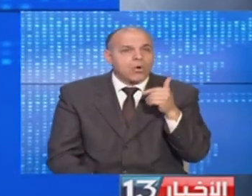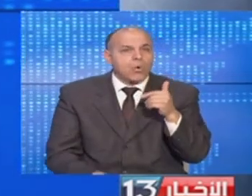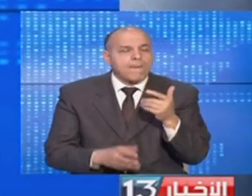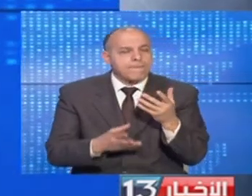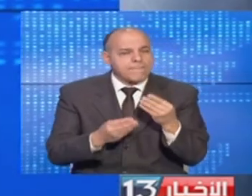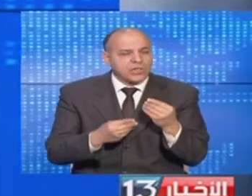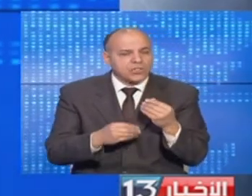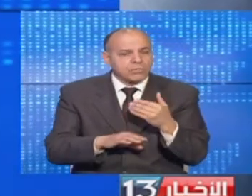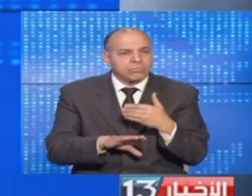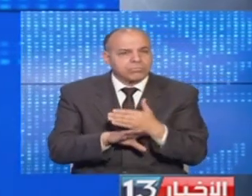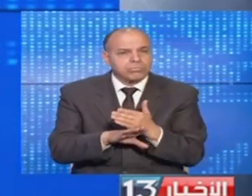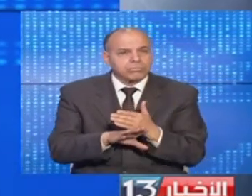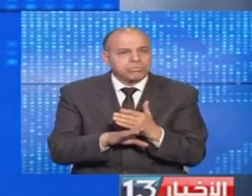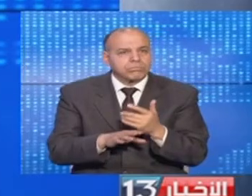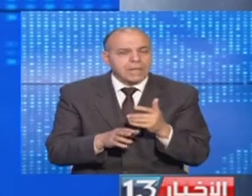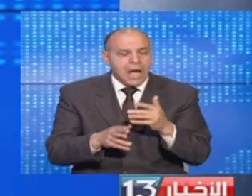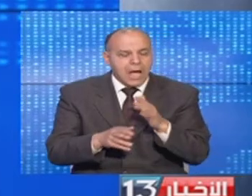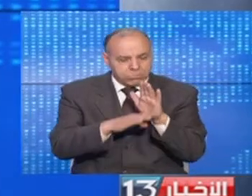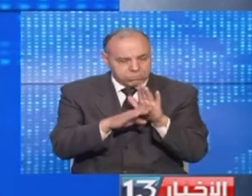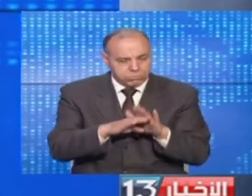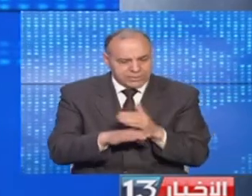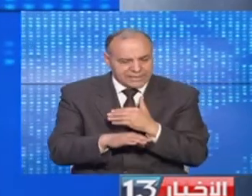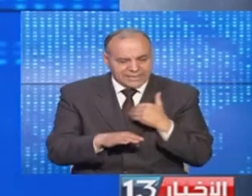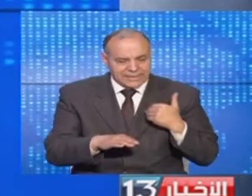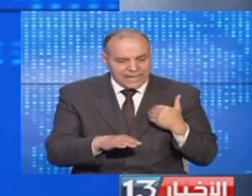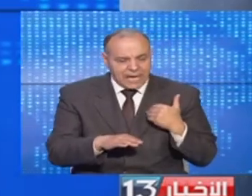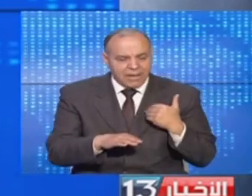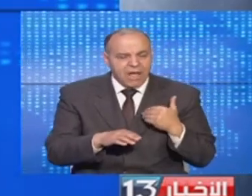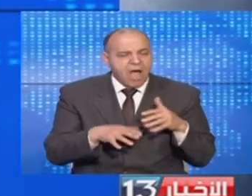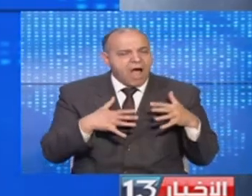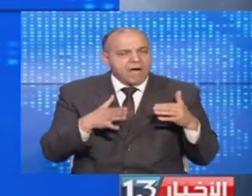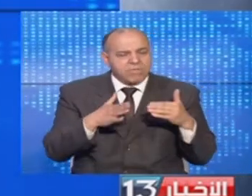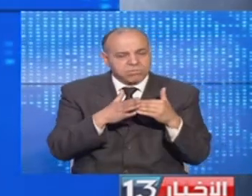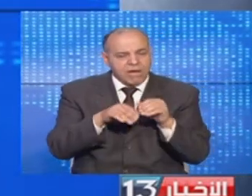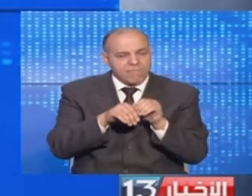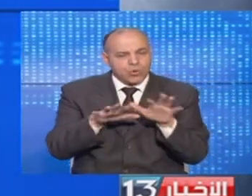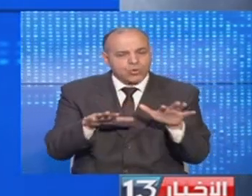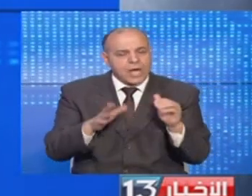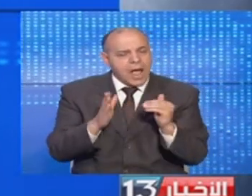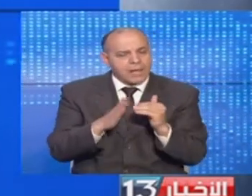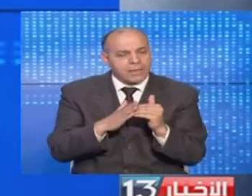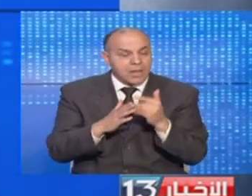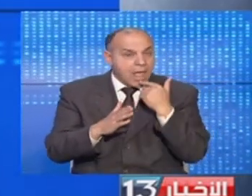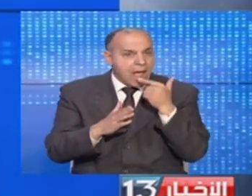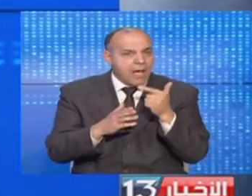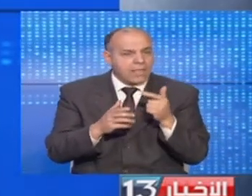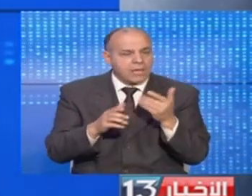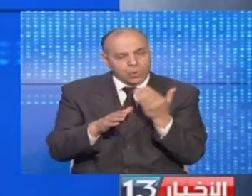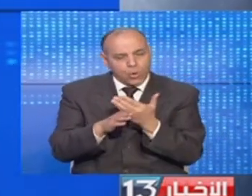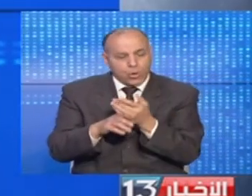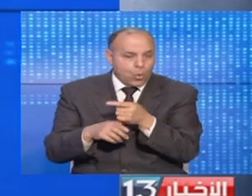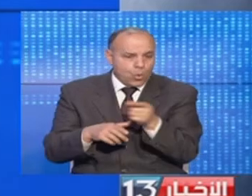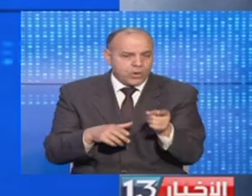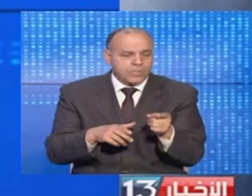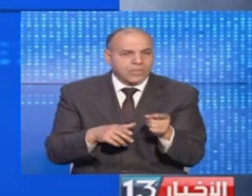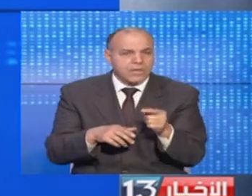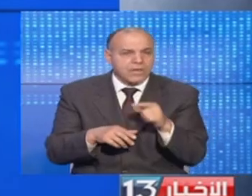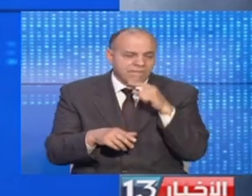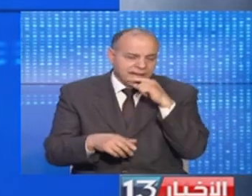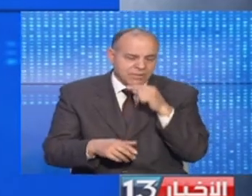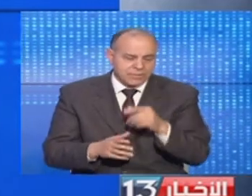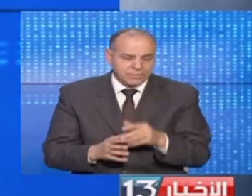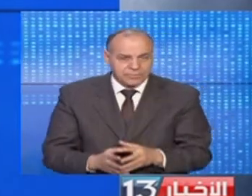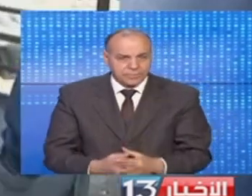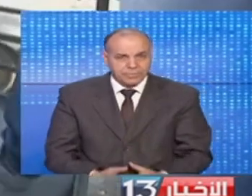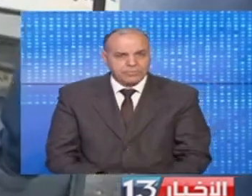عددها من من مستلزمات الوقايه للحد من انتشار فيروس كورونا على المؤسسات التربويه بالجهه